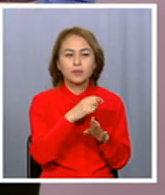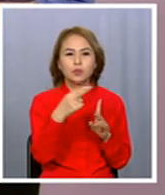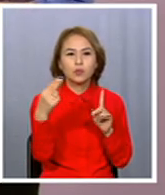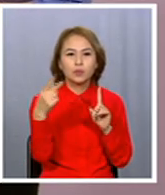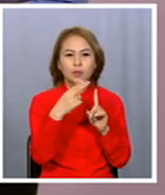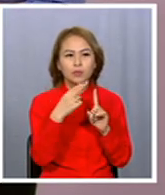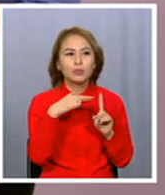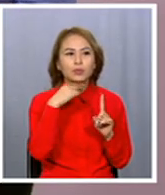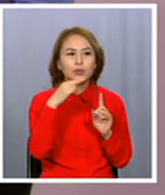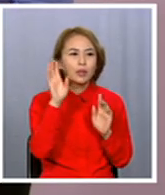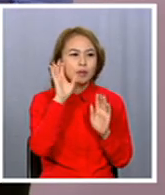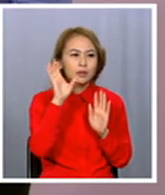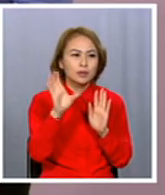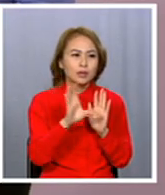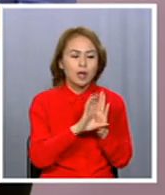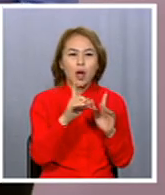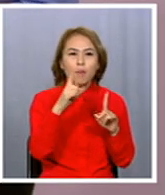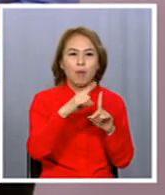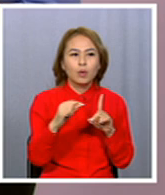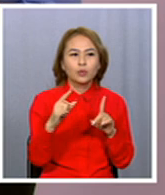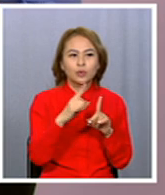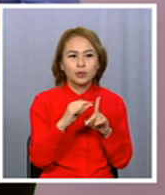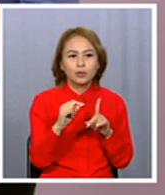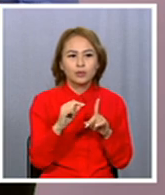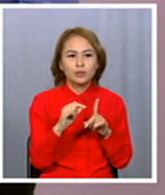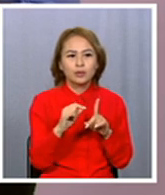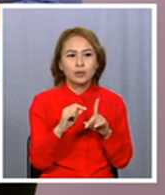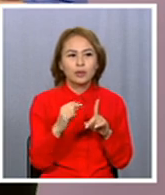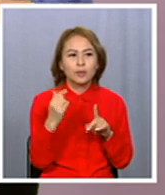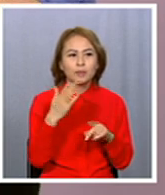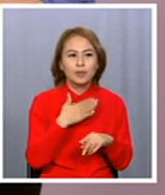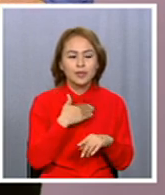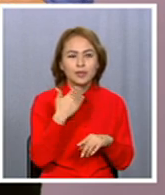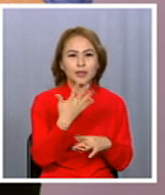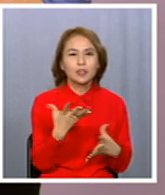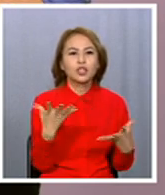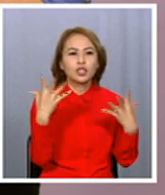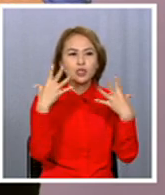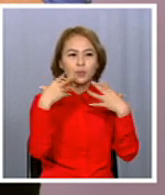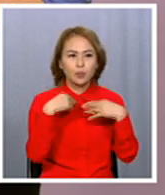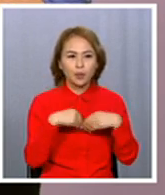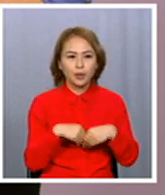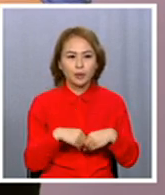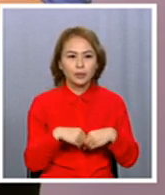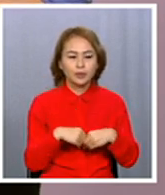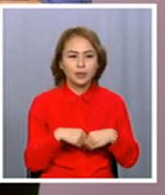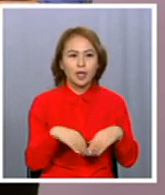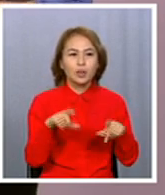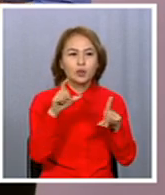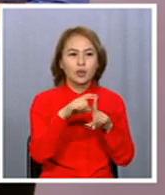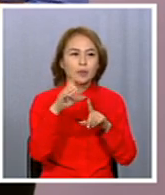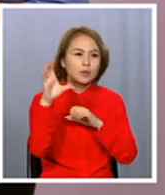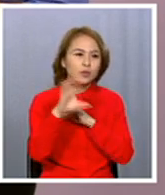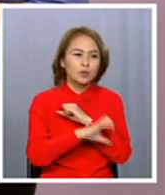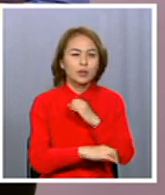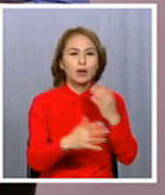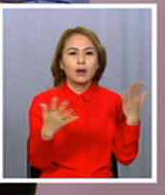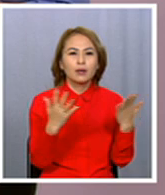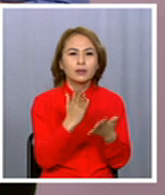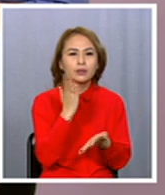мұқият тыңдаңдар. Бауырсақ, мен сені жеп қоямын. Сөйлемнің соңында қандай тыныс белгісі